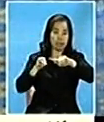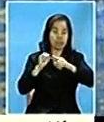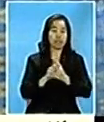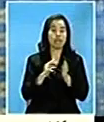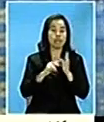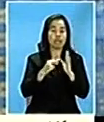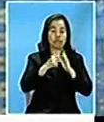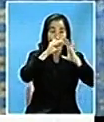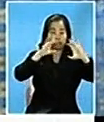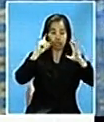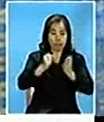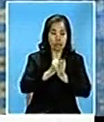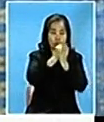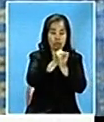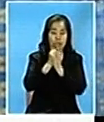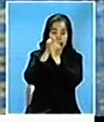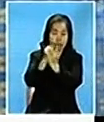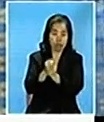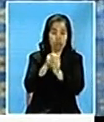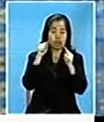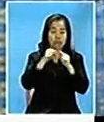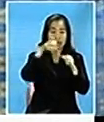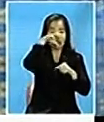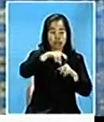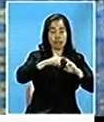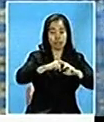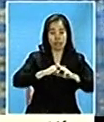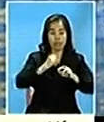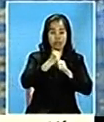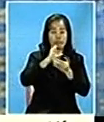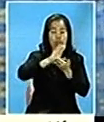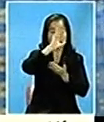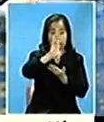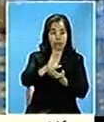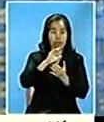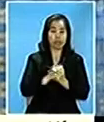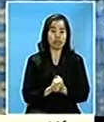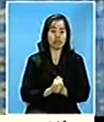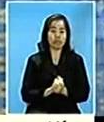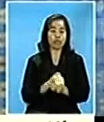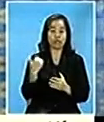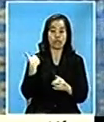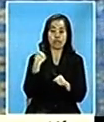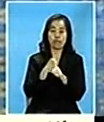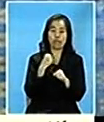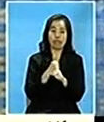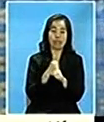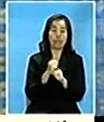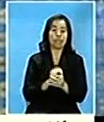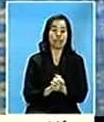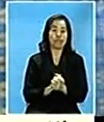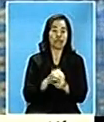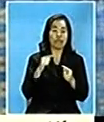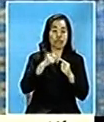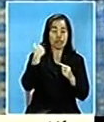วยความสะดวกให้กับประชาชนให้กับเอกชนในการไปลงทุนเราเดินไปถนนลาดดำริเห็น